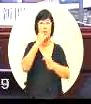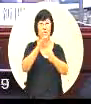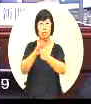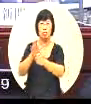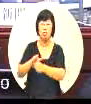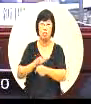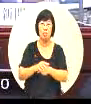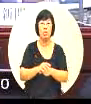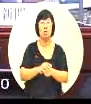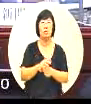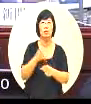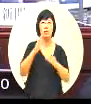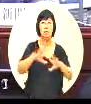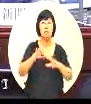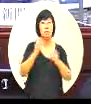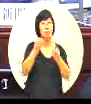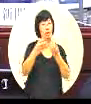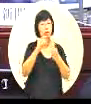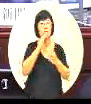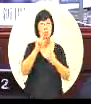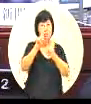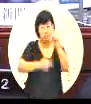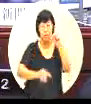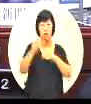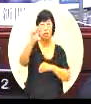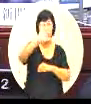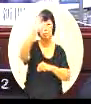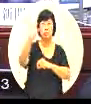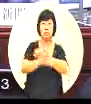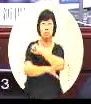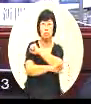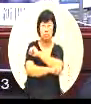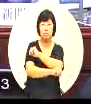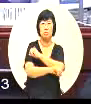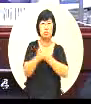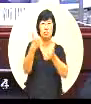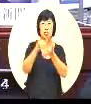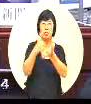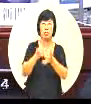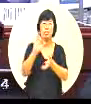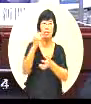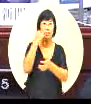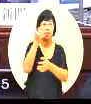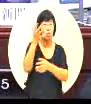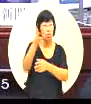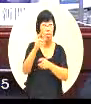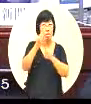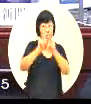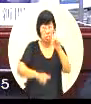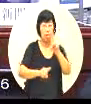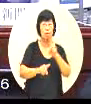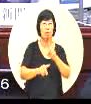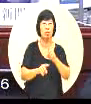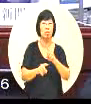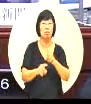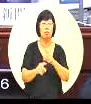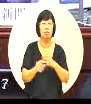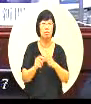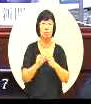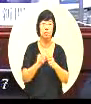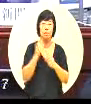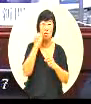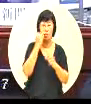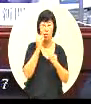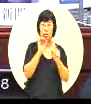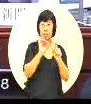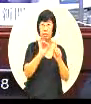是差，因为那五天的基数， 对， 没错嘛， 啊、这个基数， 对，没错。 啊、这个部分，那、啊、基数呢就差很多，结果就差很多，100年的标